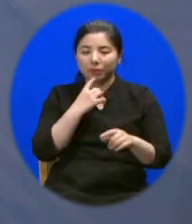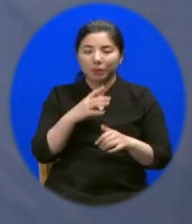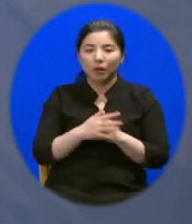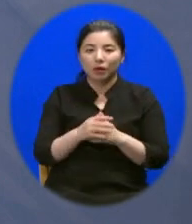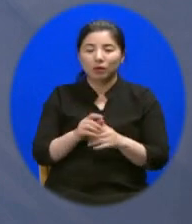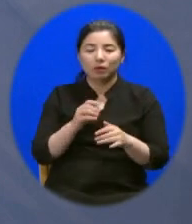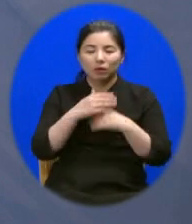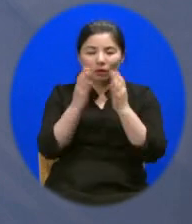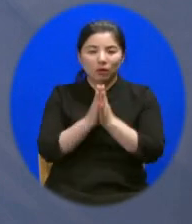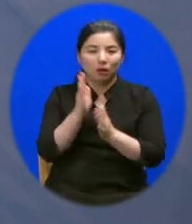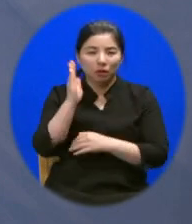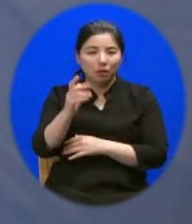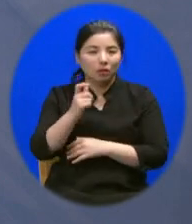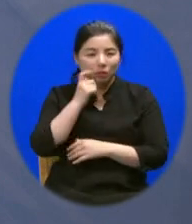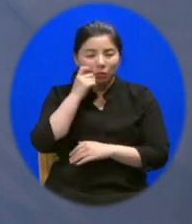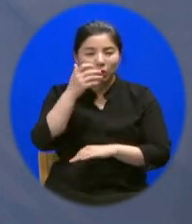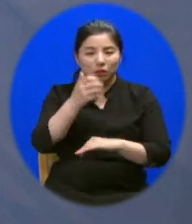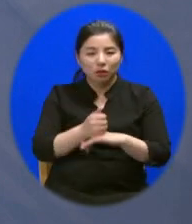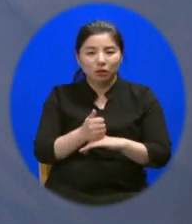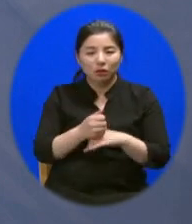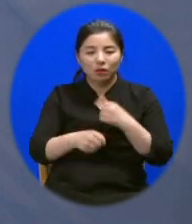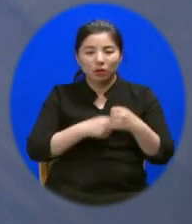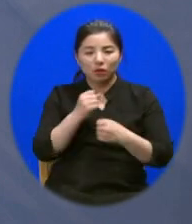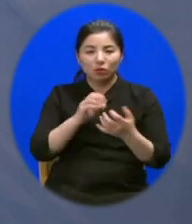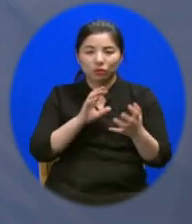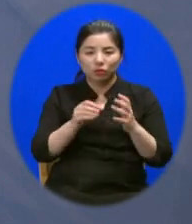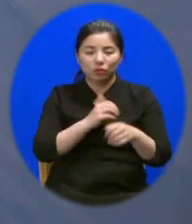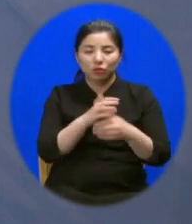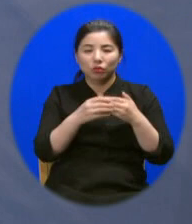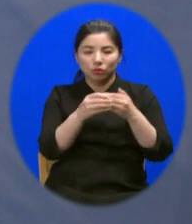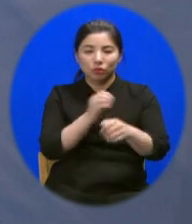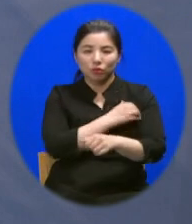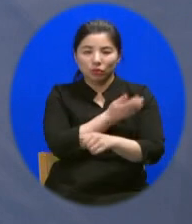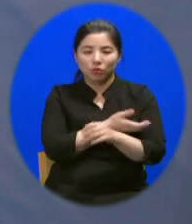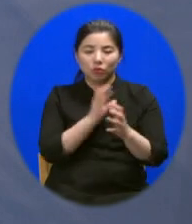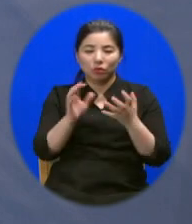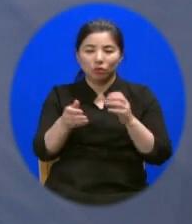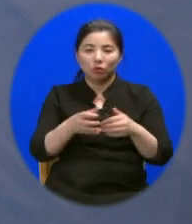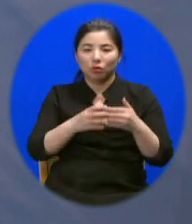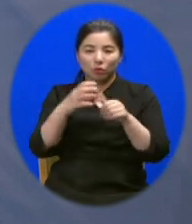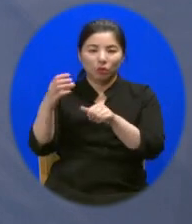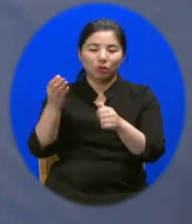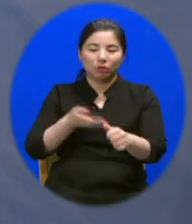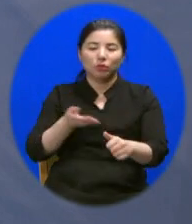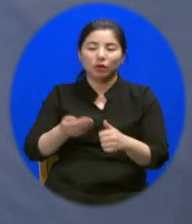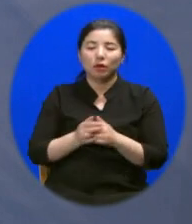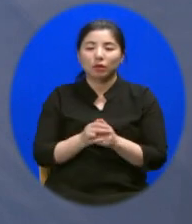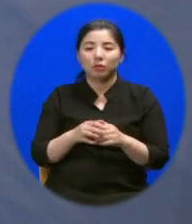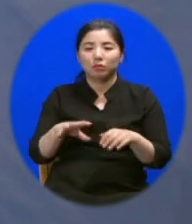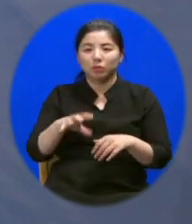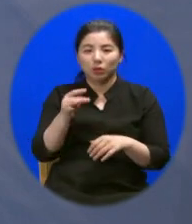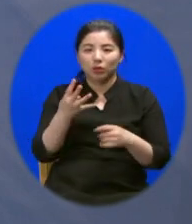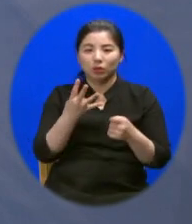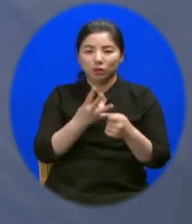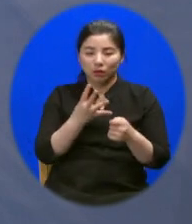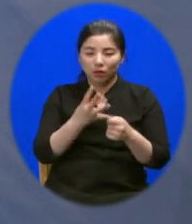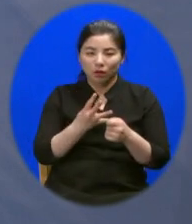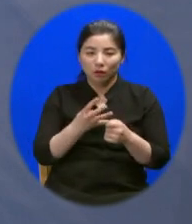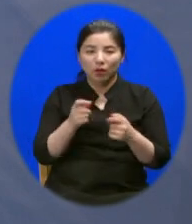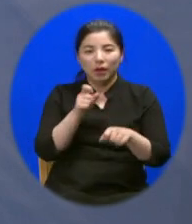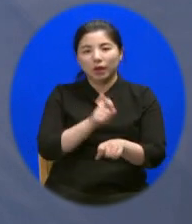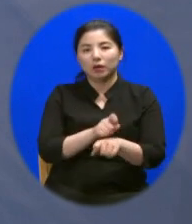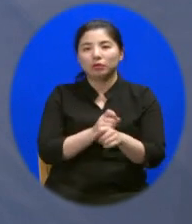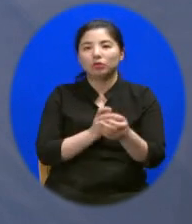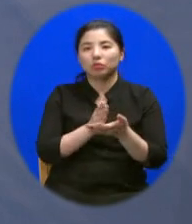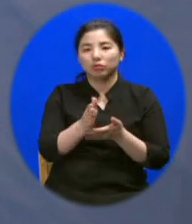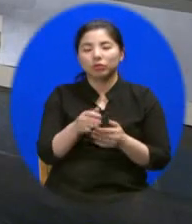못 하신 말씀은 후반부에 이어지는 자유주제 주도권 토론 시간을 활용하시면 되겠습니다 자 먼저 4 주제 행정 분야의 공통 질문을